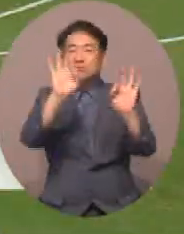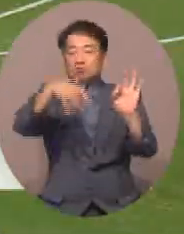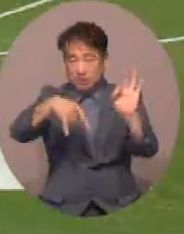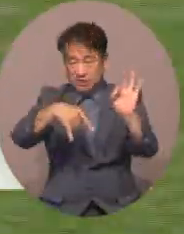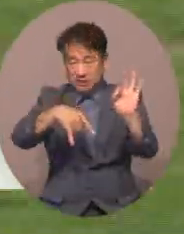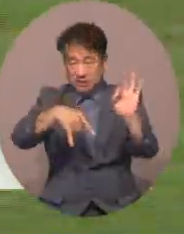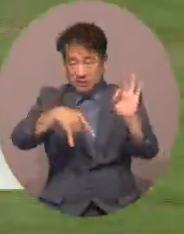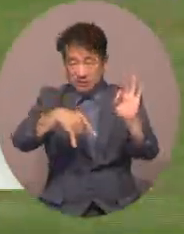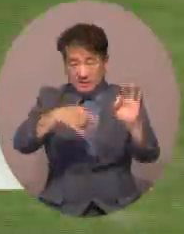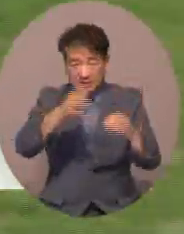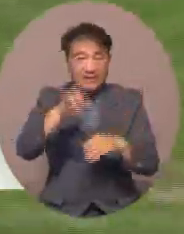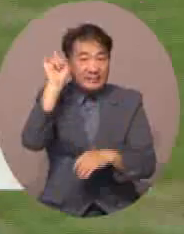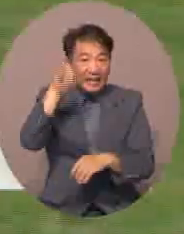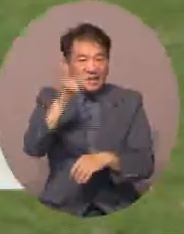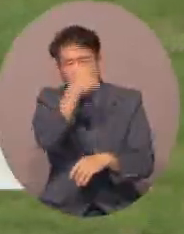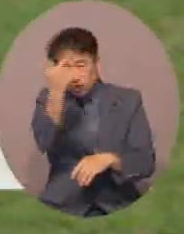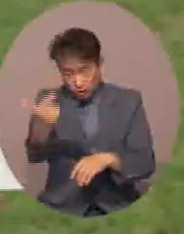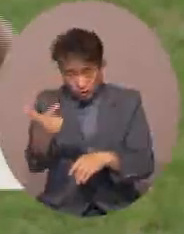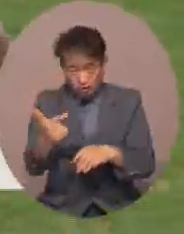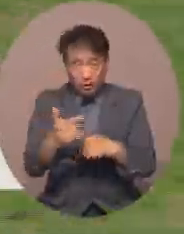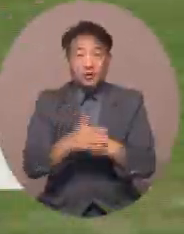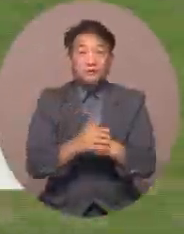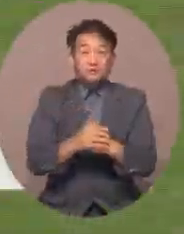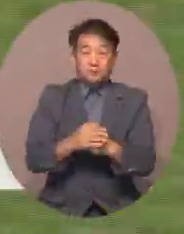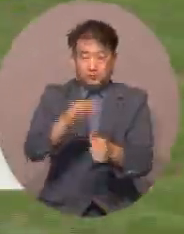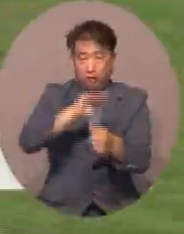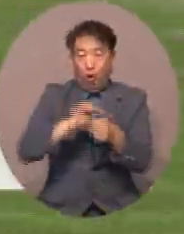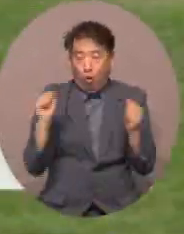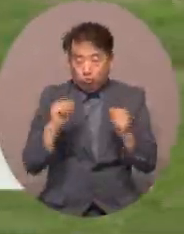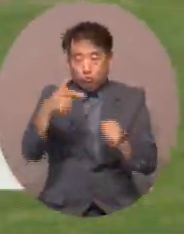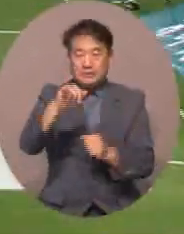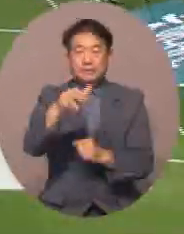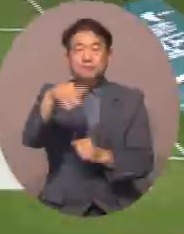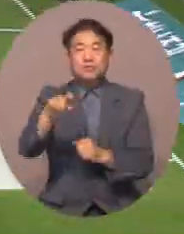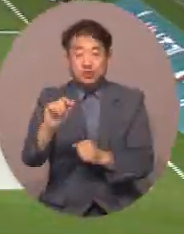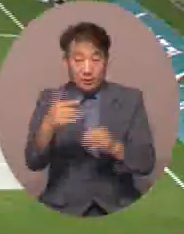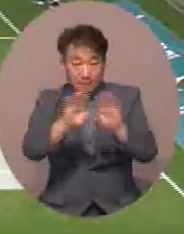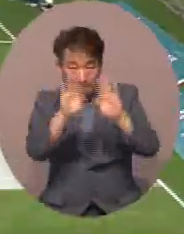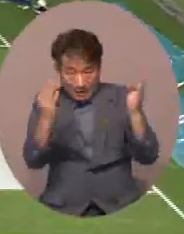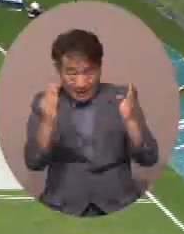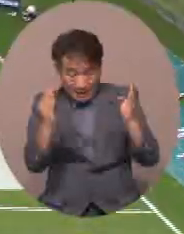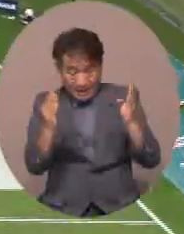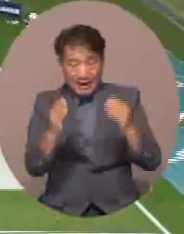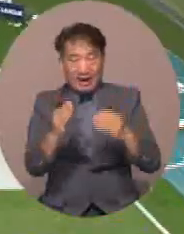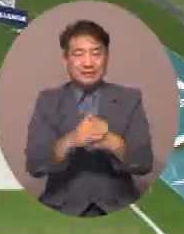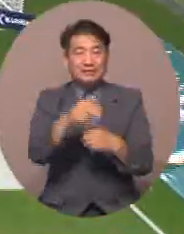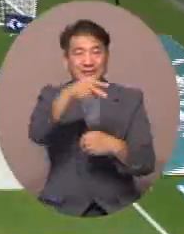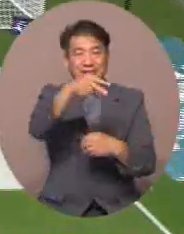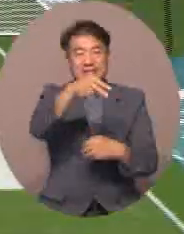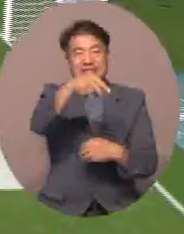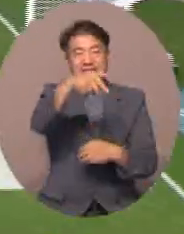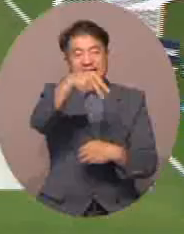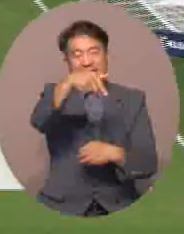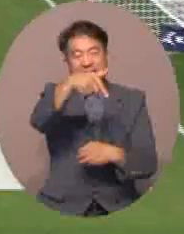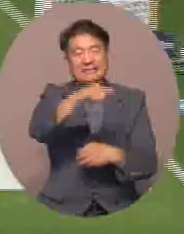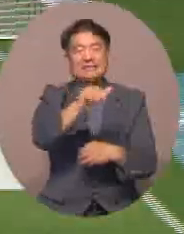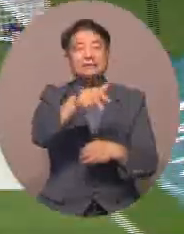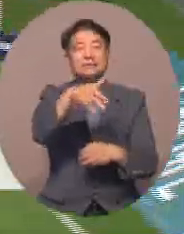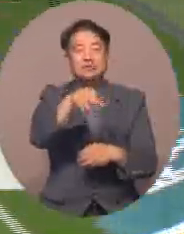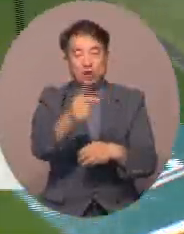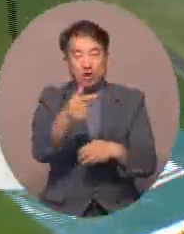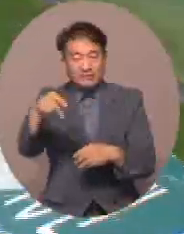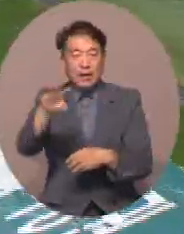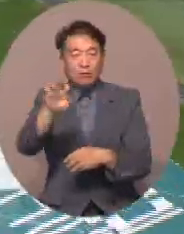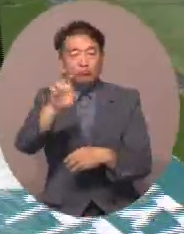하나 시티즌은 내일 저녁 경국 빈천 열리는 하나은행 K 리그 1 2024 28 라운드에서 김천